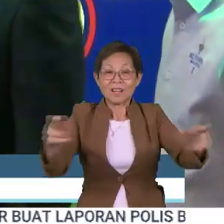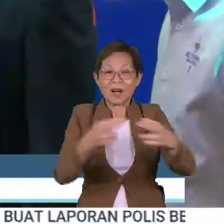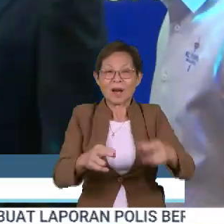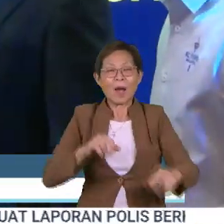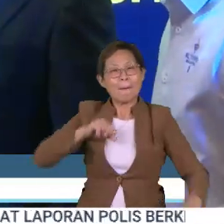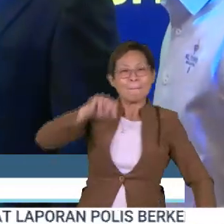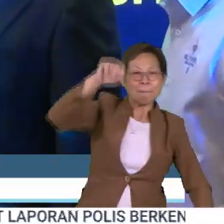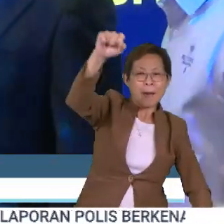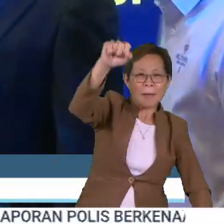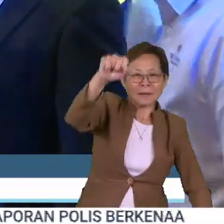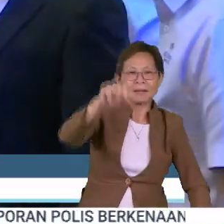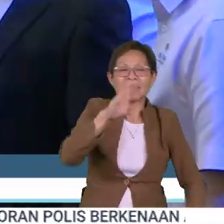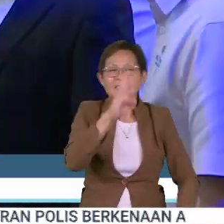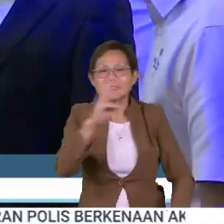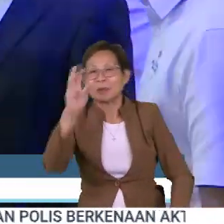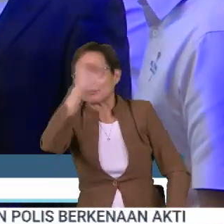Merdeka